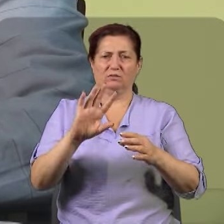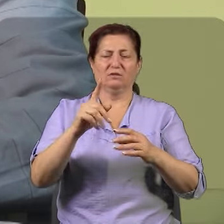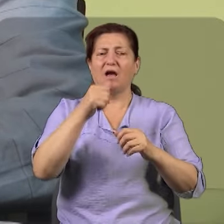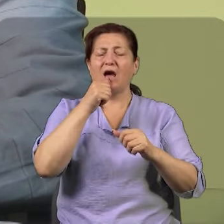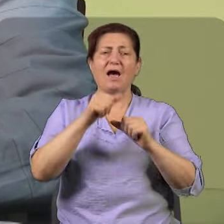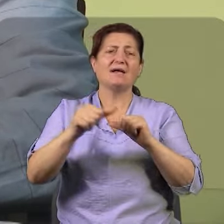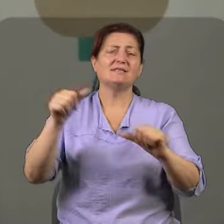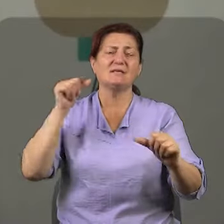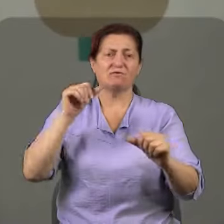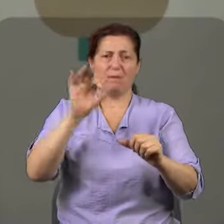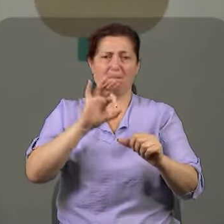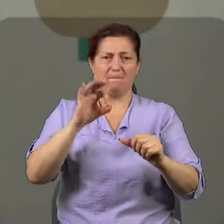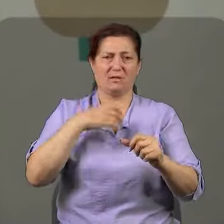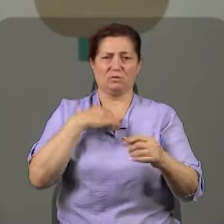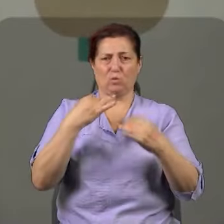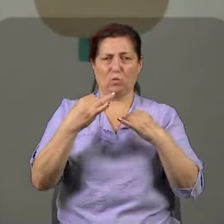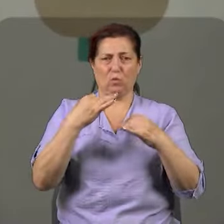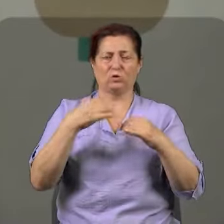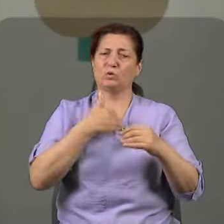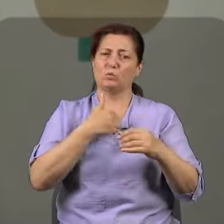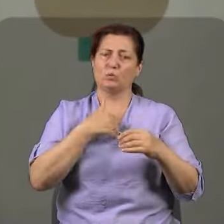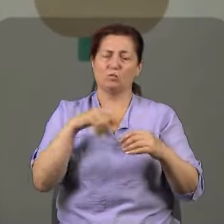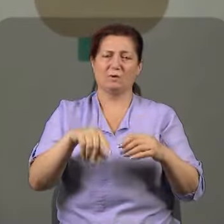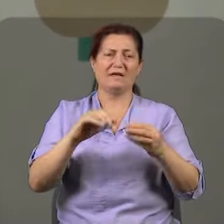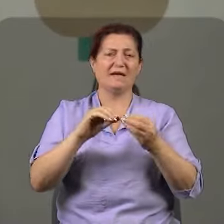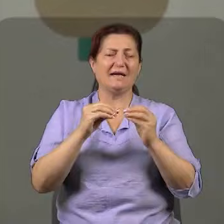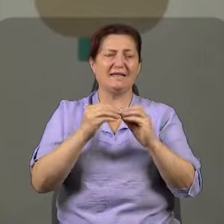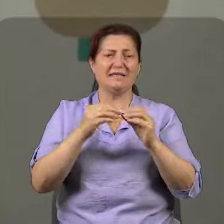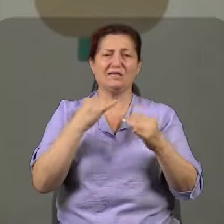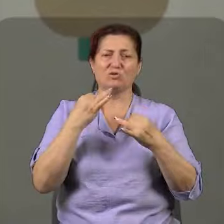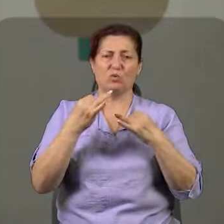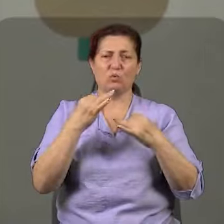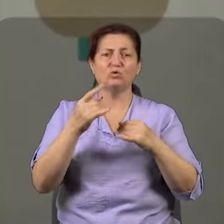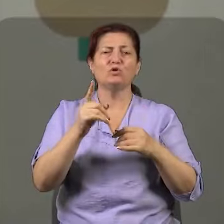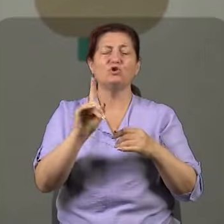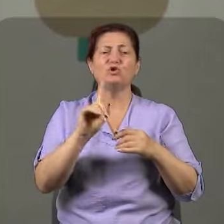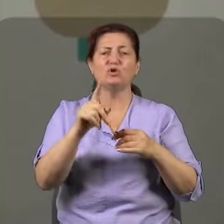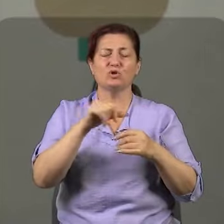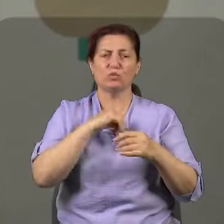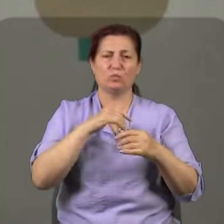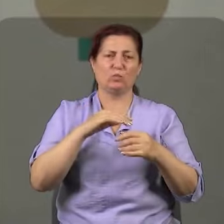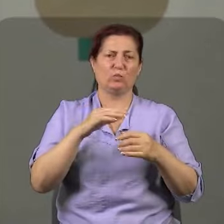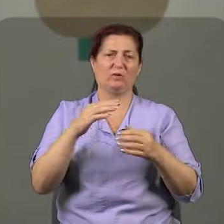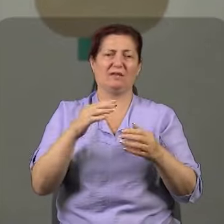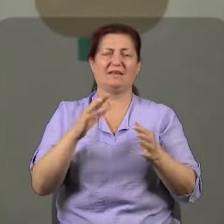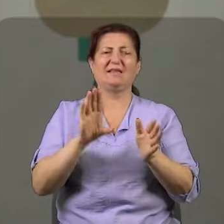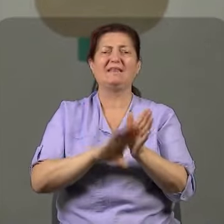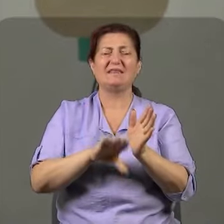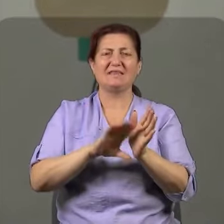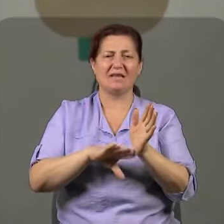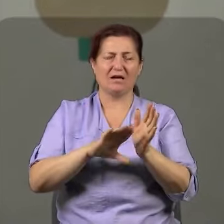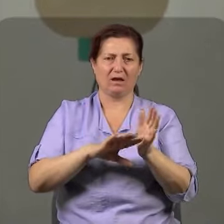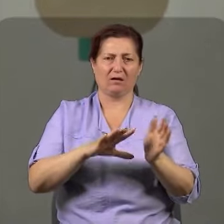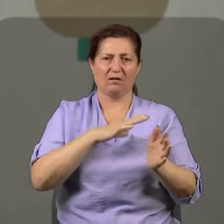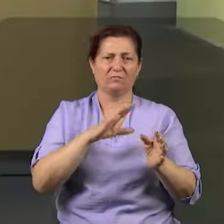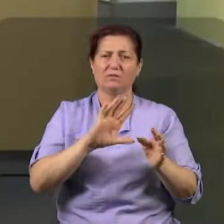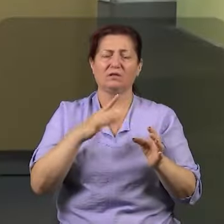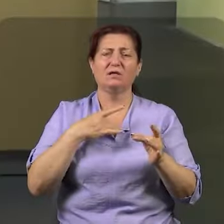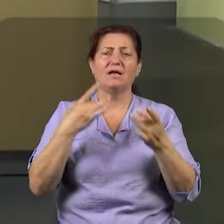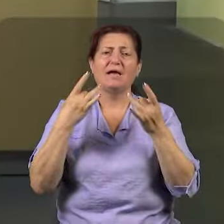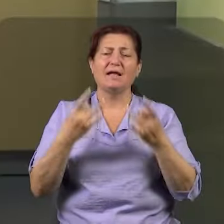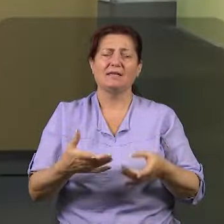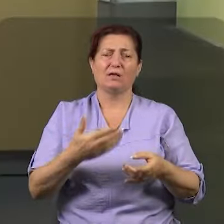եք խոսում, ես ուզում էի որ ծր խնդրից խոսար, որը ցույց տար, թե ինչի ասենք անցած տարի հավանաբար դա թերակատարվում, հա։ Հա, շատ շարունակեք, ես ընդհանրապես ուզում եի